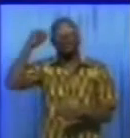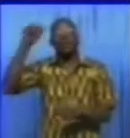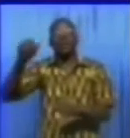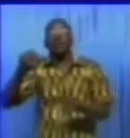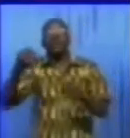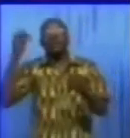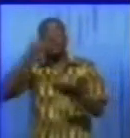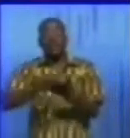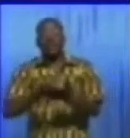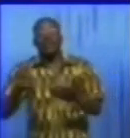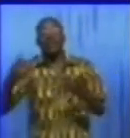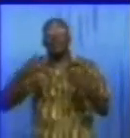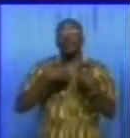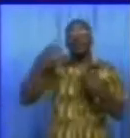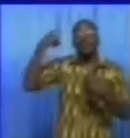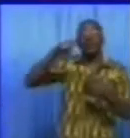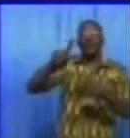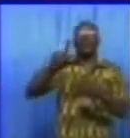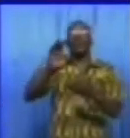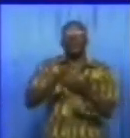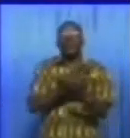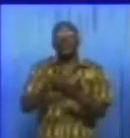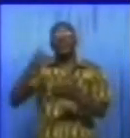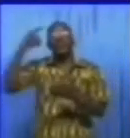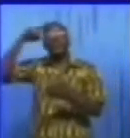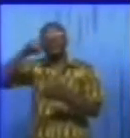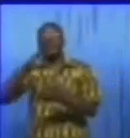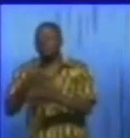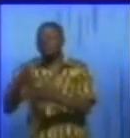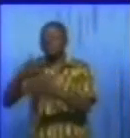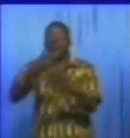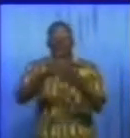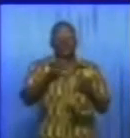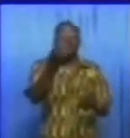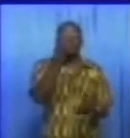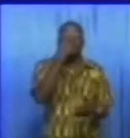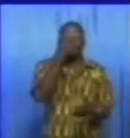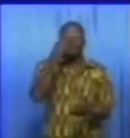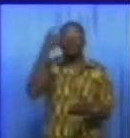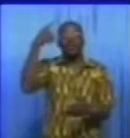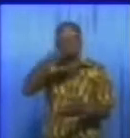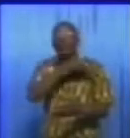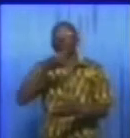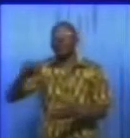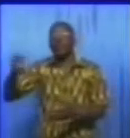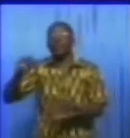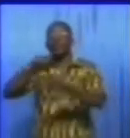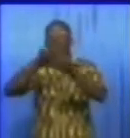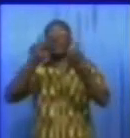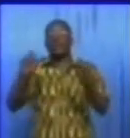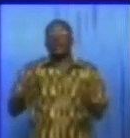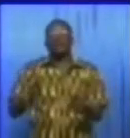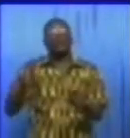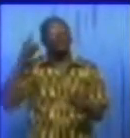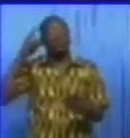s'est passé en termes de distribution d'aide alimentaire en forme de coupons vivres, cash,